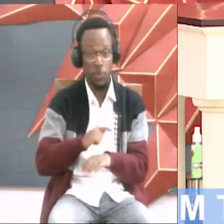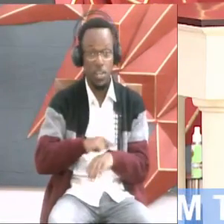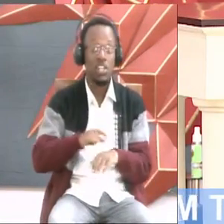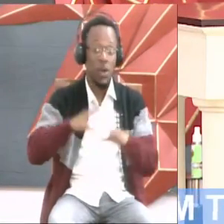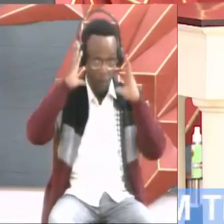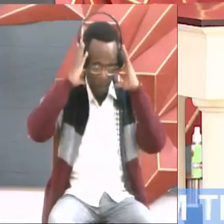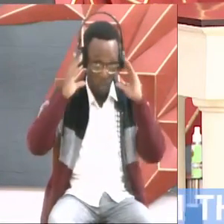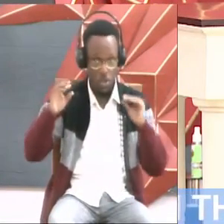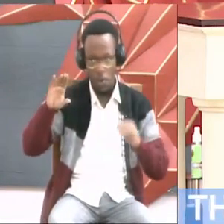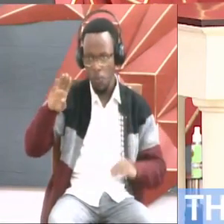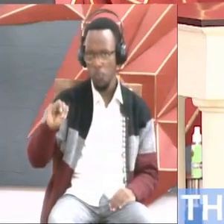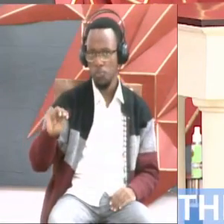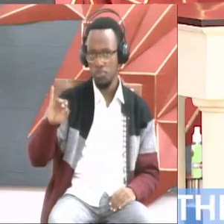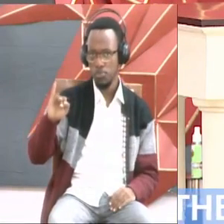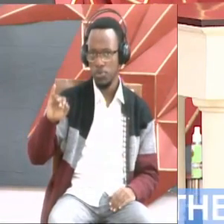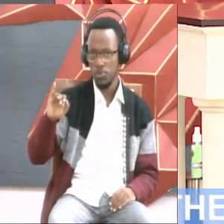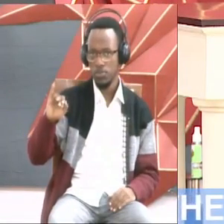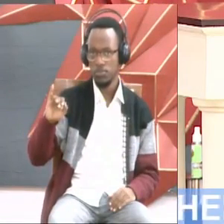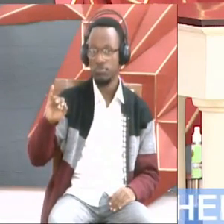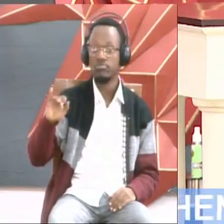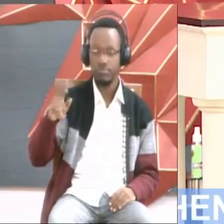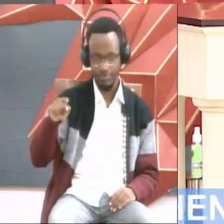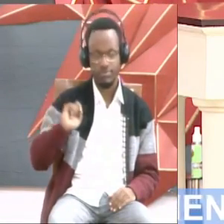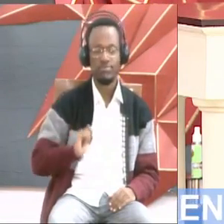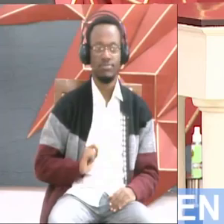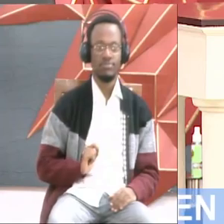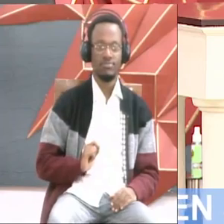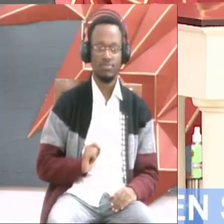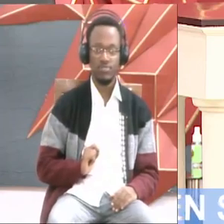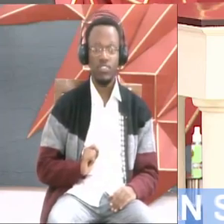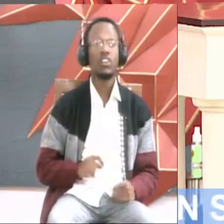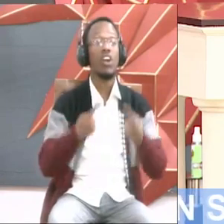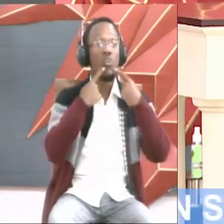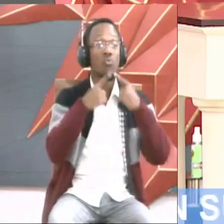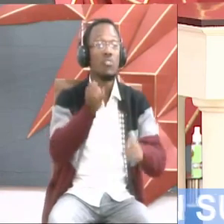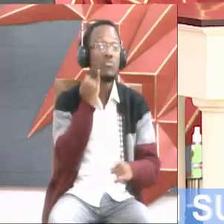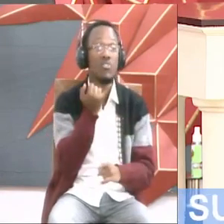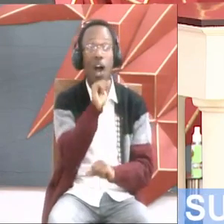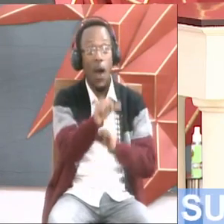Mose yatangarije Abisirayeli iby'Imana